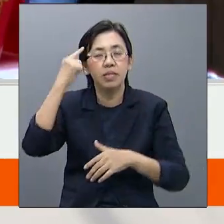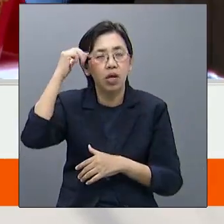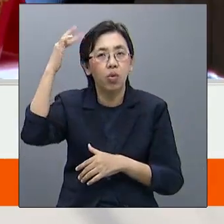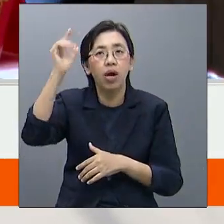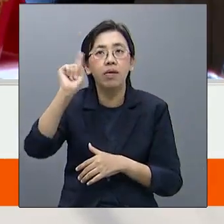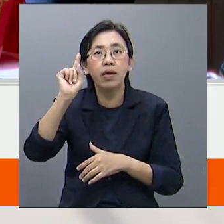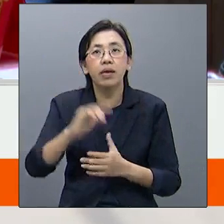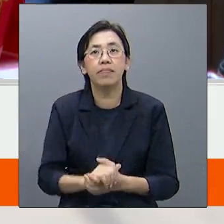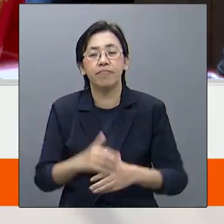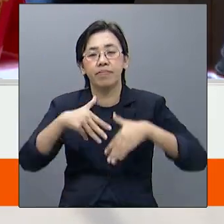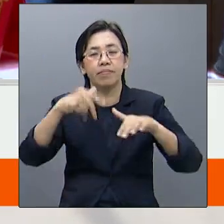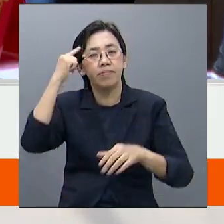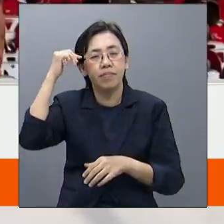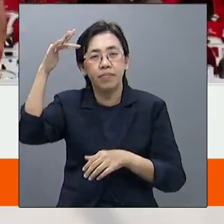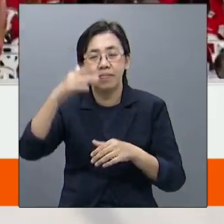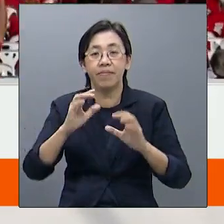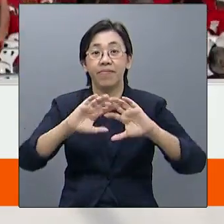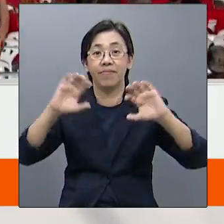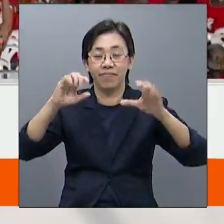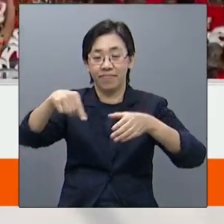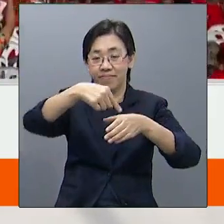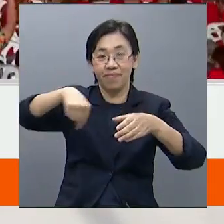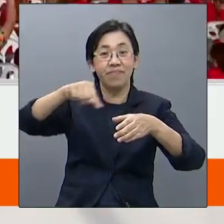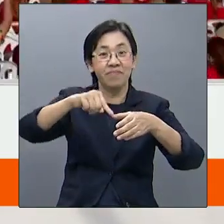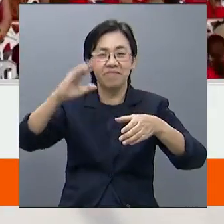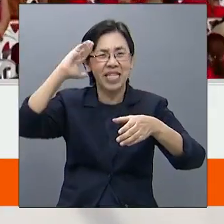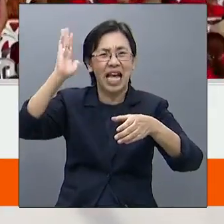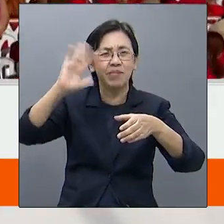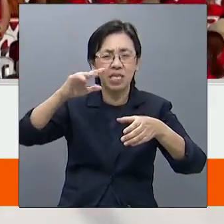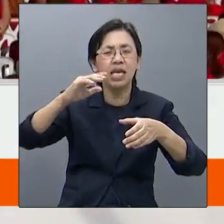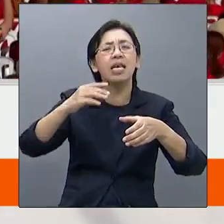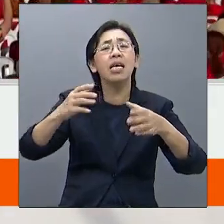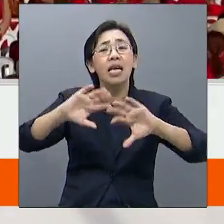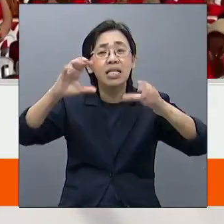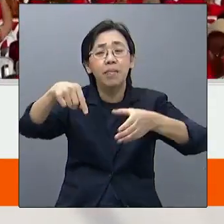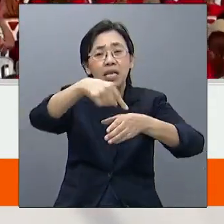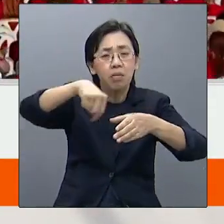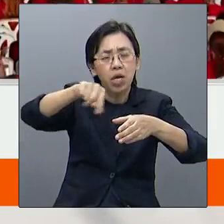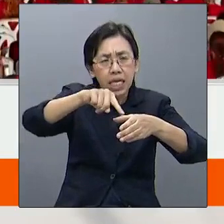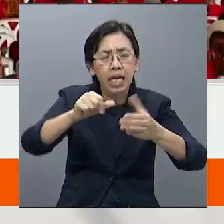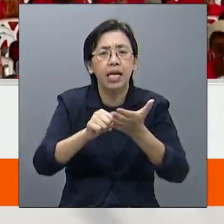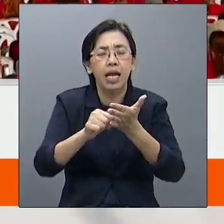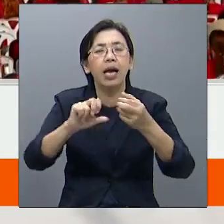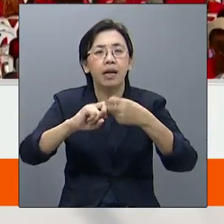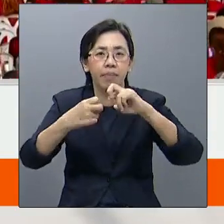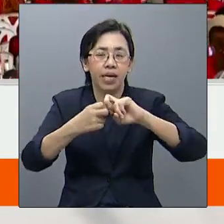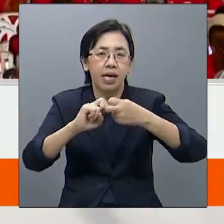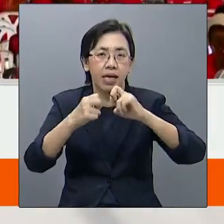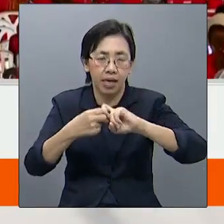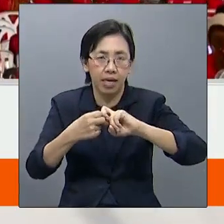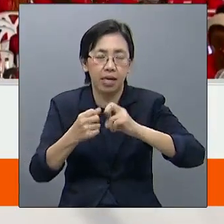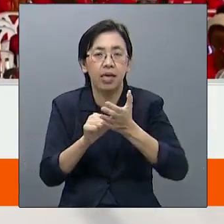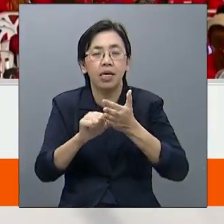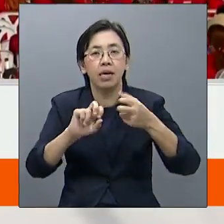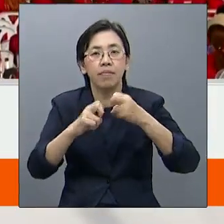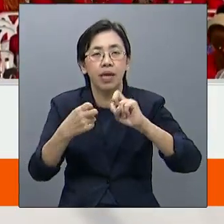ว่ารัฐบาลพลลเลือนทเกิดขึ้นจะช่วยแก้ไขปญหา โดยเฉพาะตอน